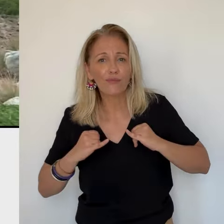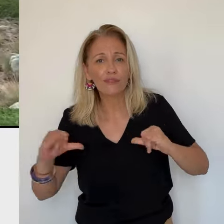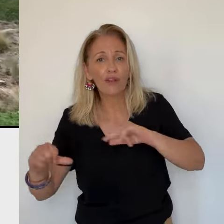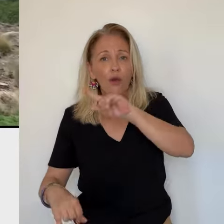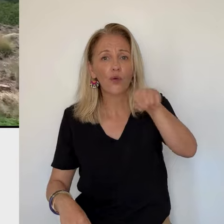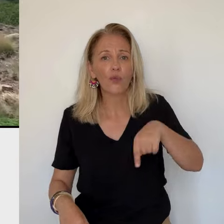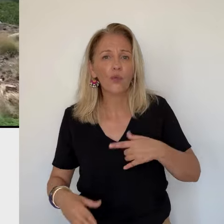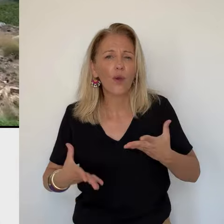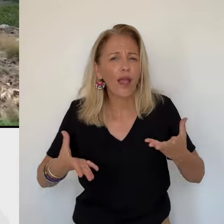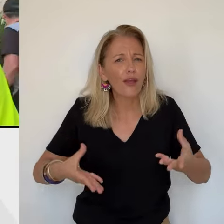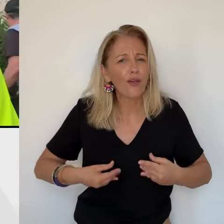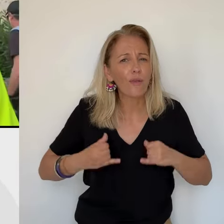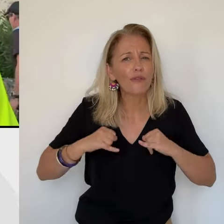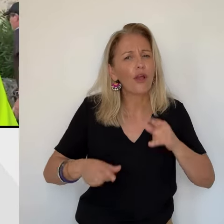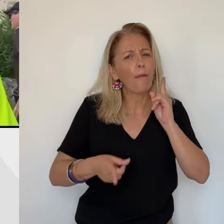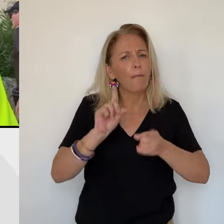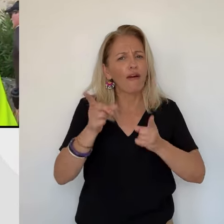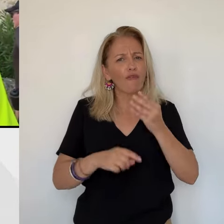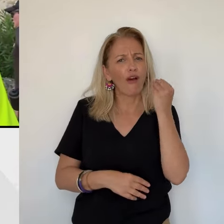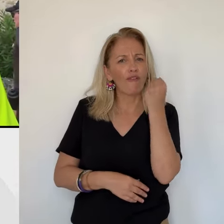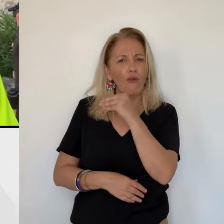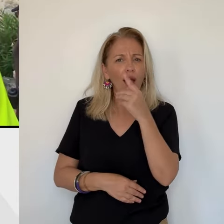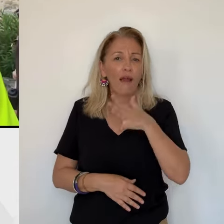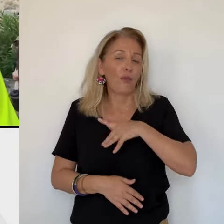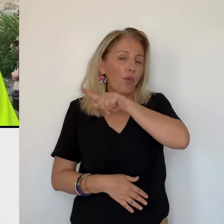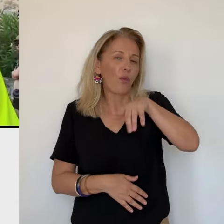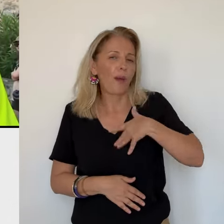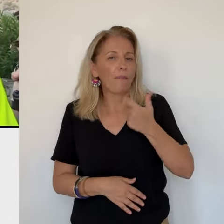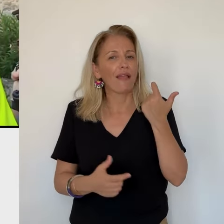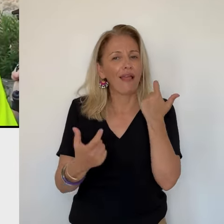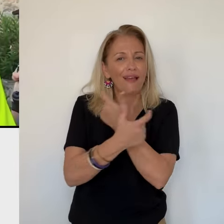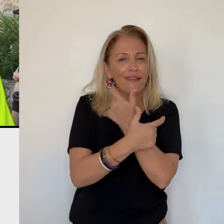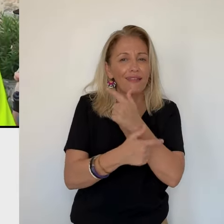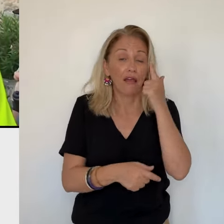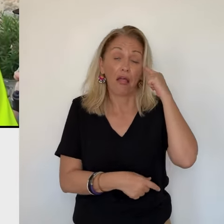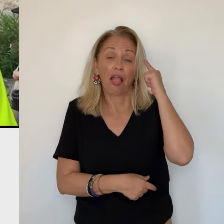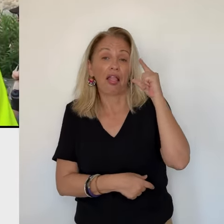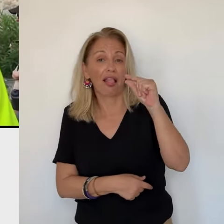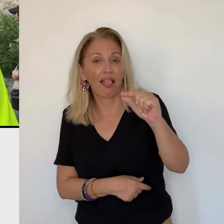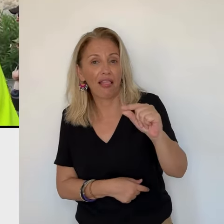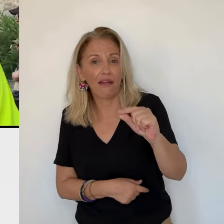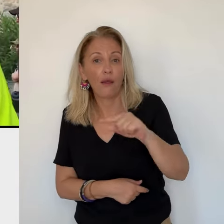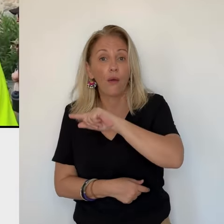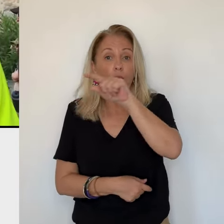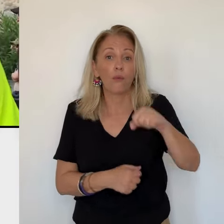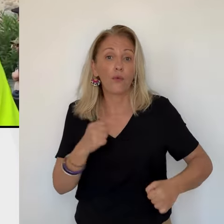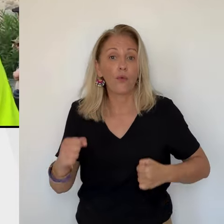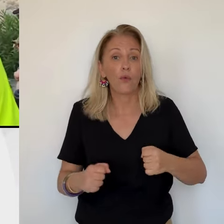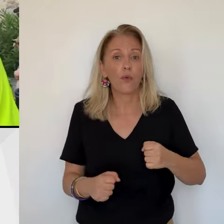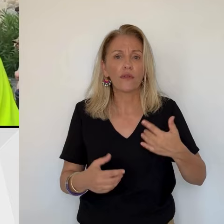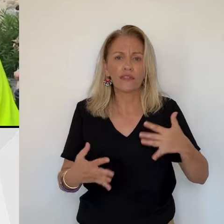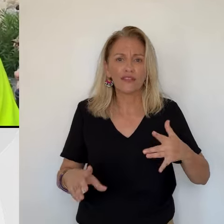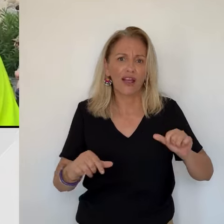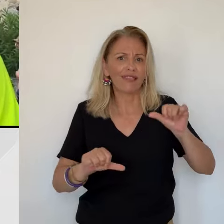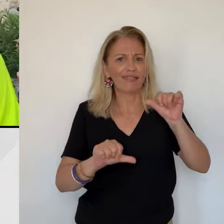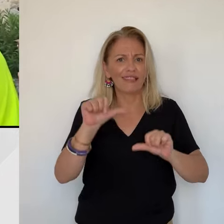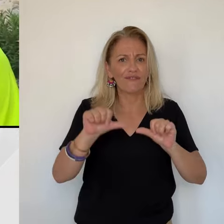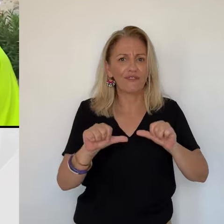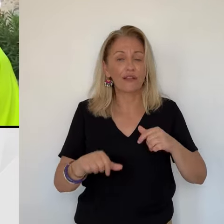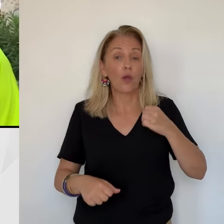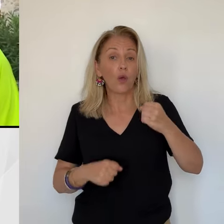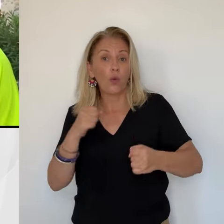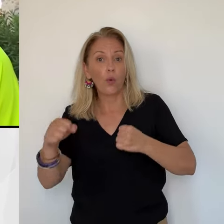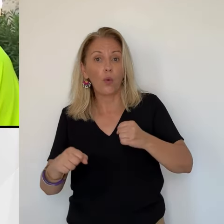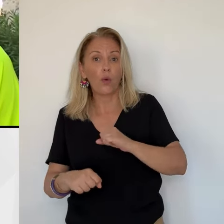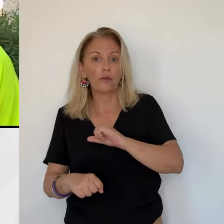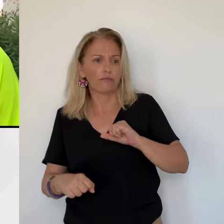l'humain, avec plus de 80 personnes sur le parcours pour encourager tout le monde, une ambiance festive du village. Ici, on est reconnu pour notre accueil. Je